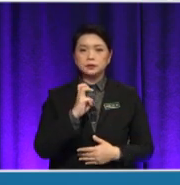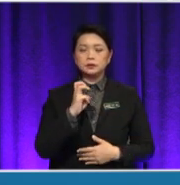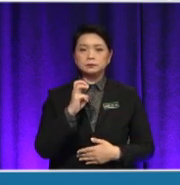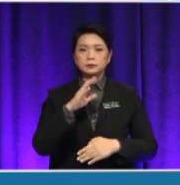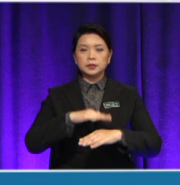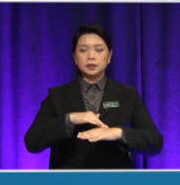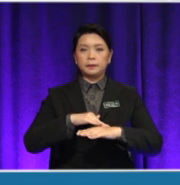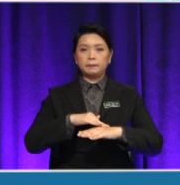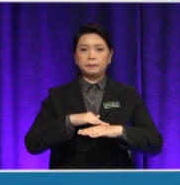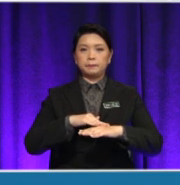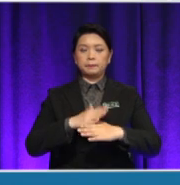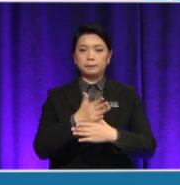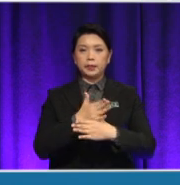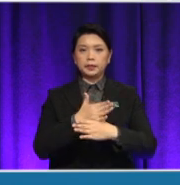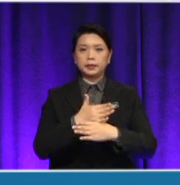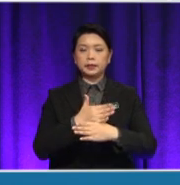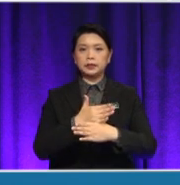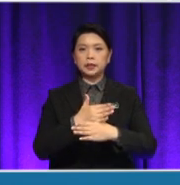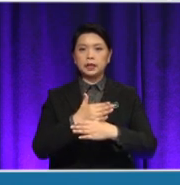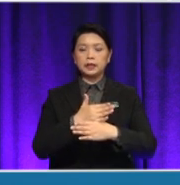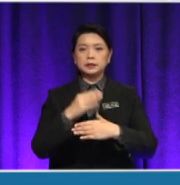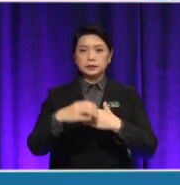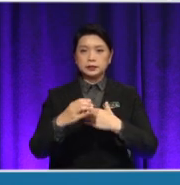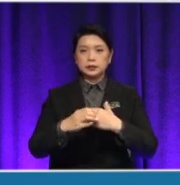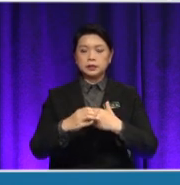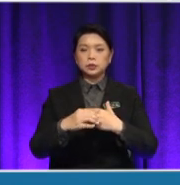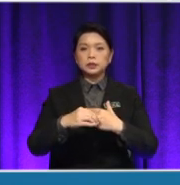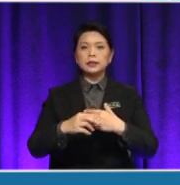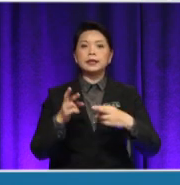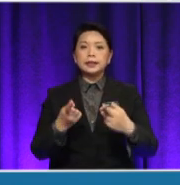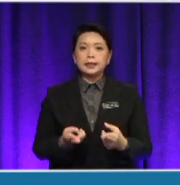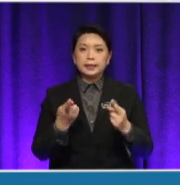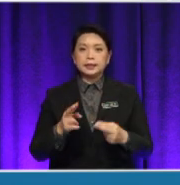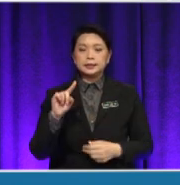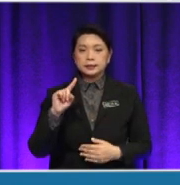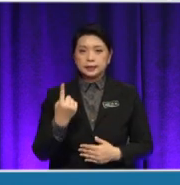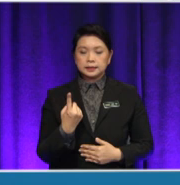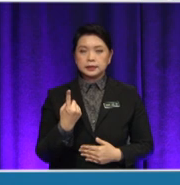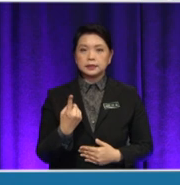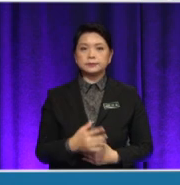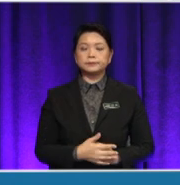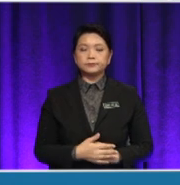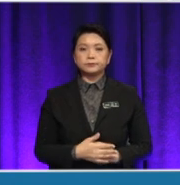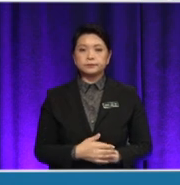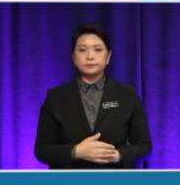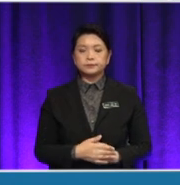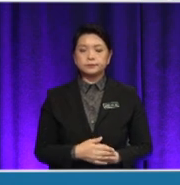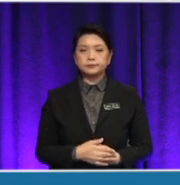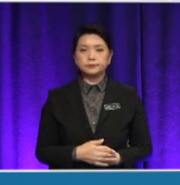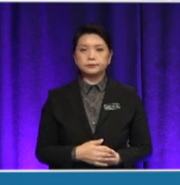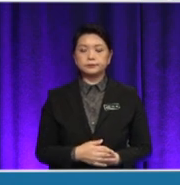jika kecederaan adalah ringan. Ingat apa kata? Ringan. Berat tidak sesuai. Ais diletakkan